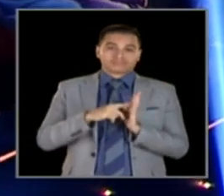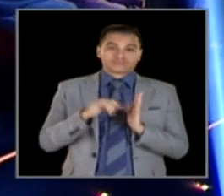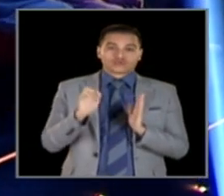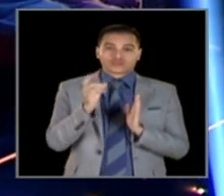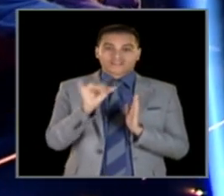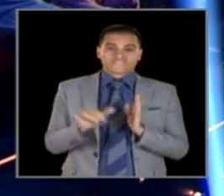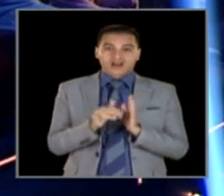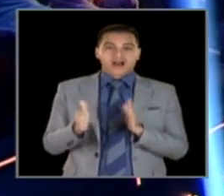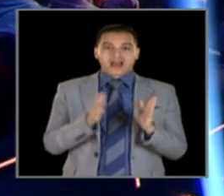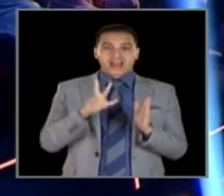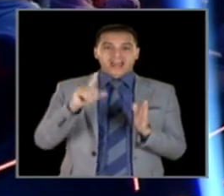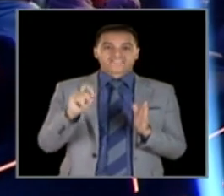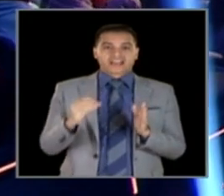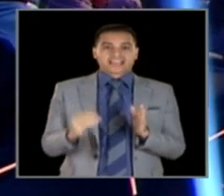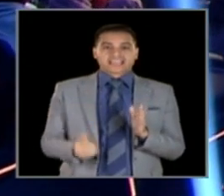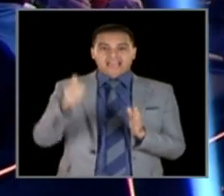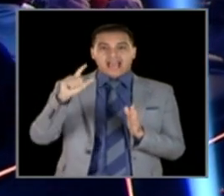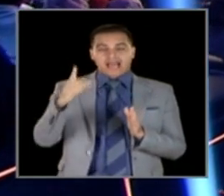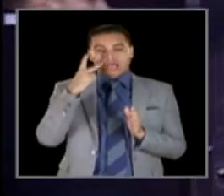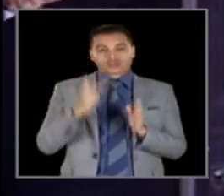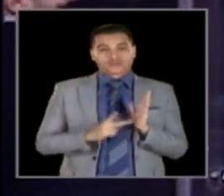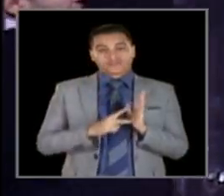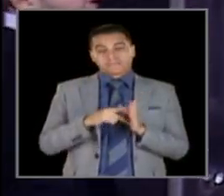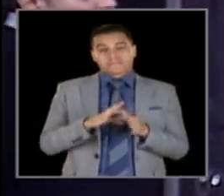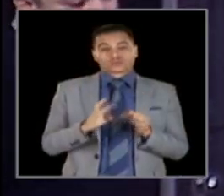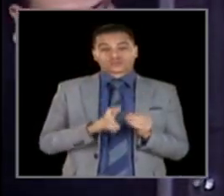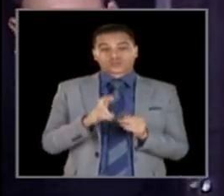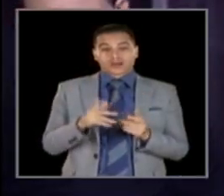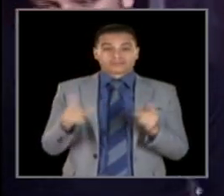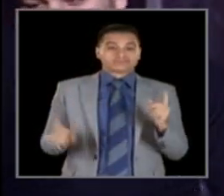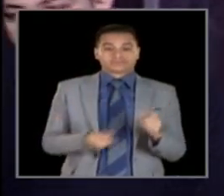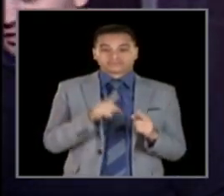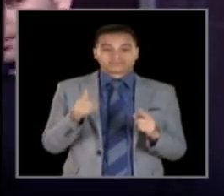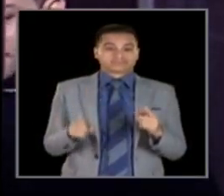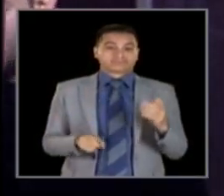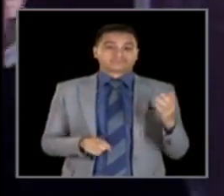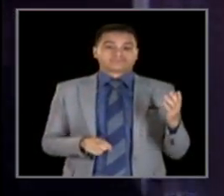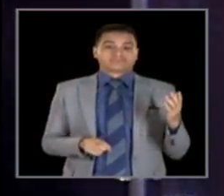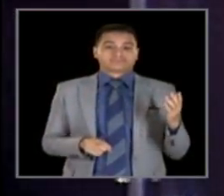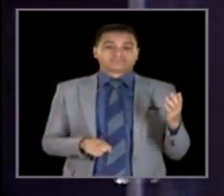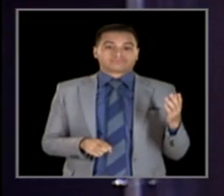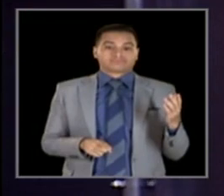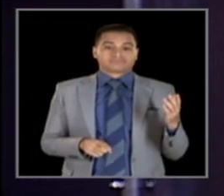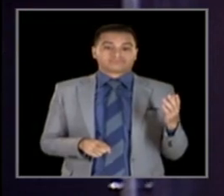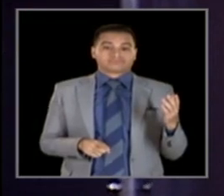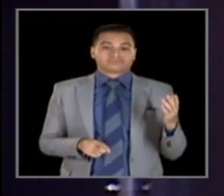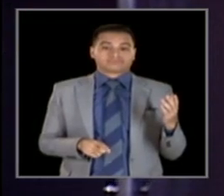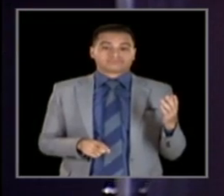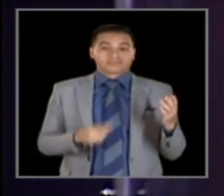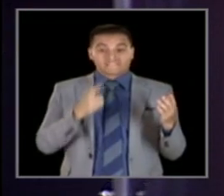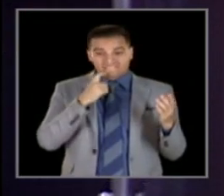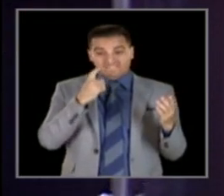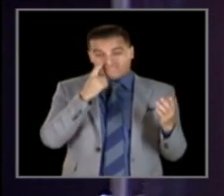الفجال، وهنشوف مصطفى الفجال وموضوع السؤال ايه.